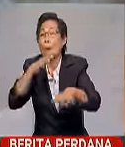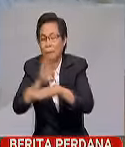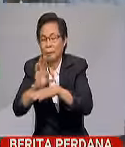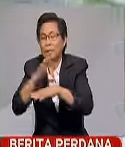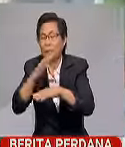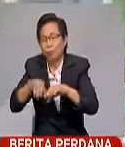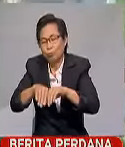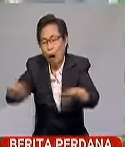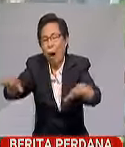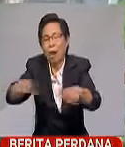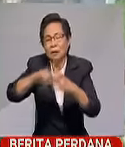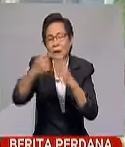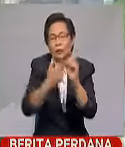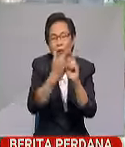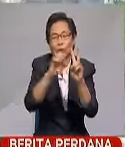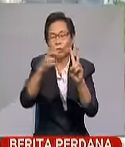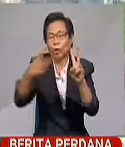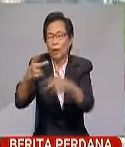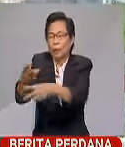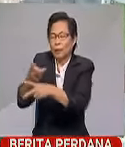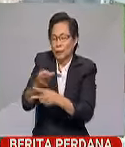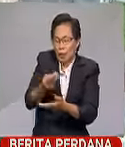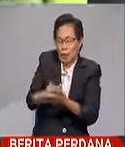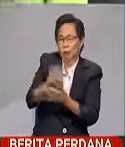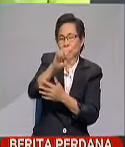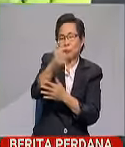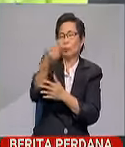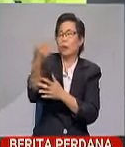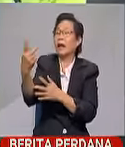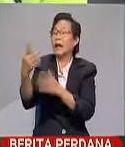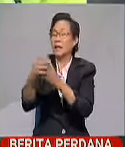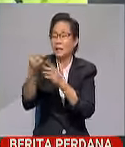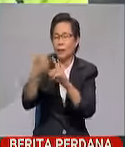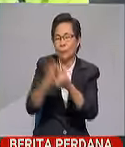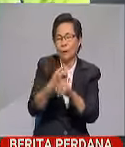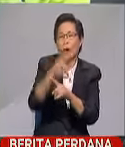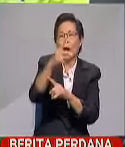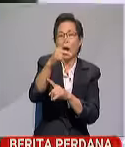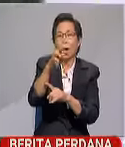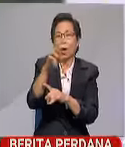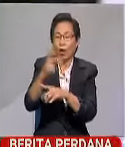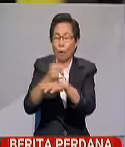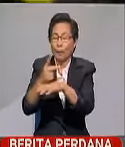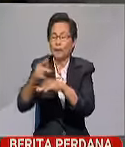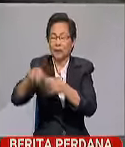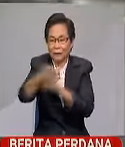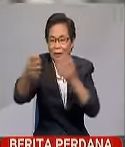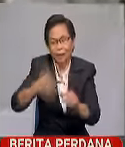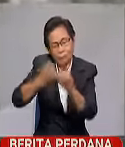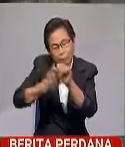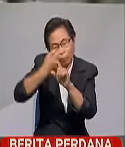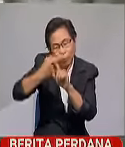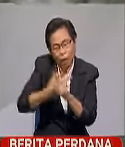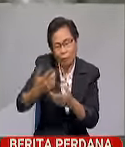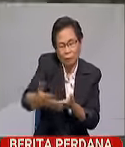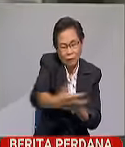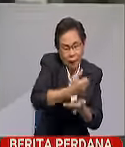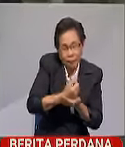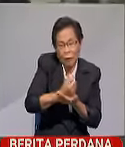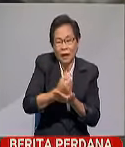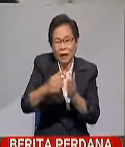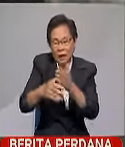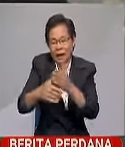tahun 2013 dengan pinjaman modal RM10,000 daripada Kor Nelayan. Setiap bulan, Fuad akan mendapatkan